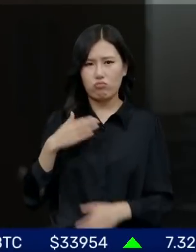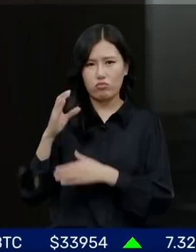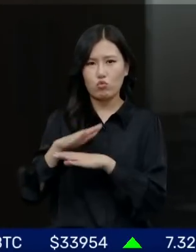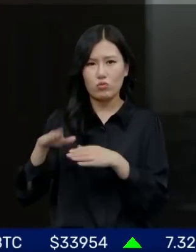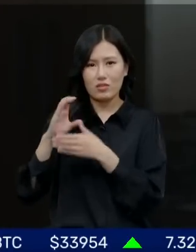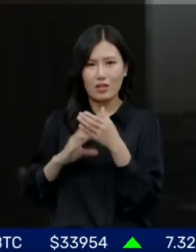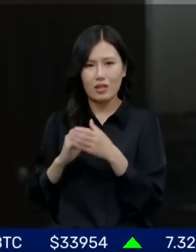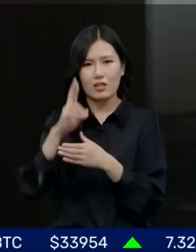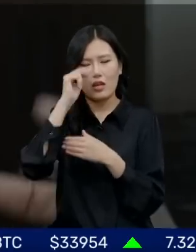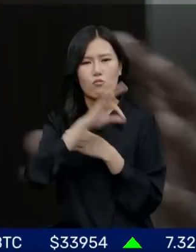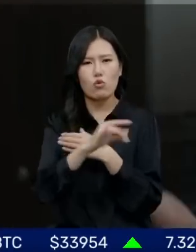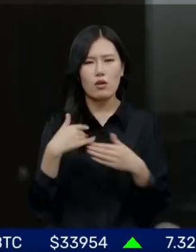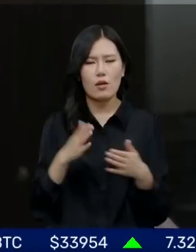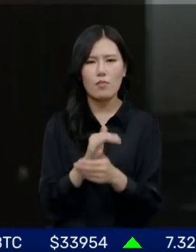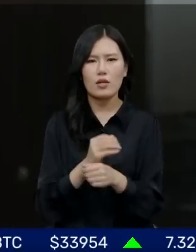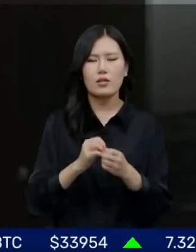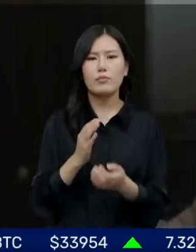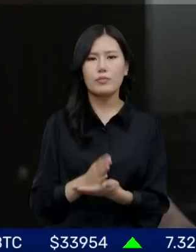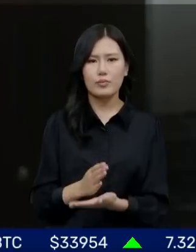холбогдох яамдуудтай мөн хамтарч ажиллаж байгаа.